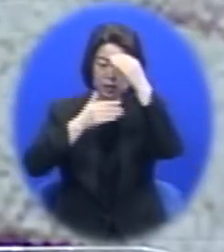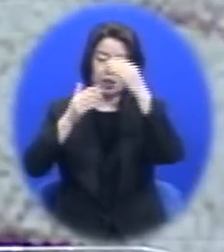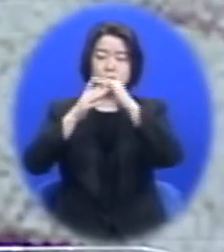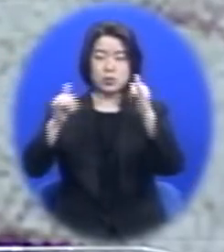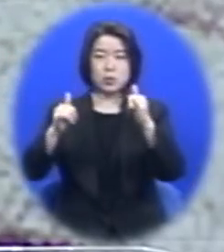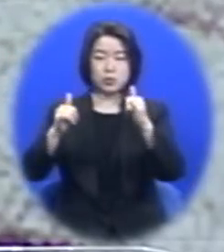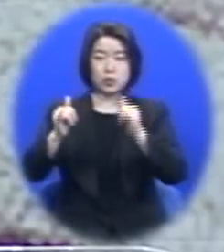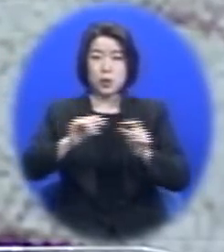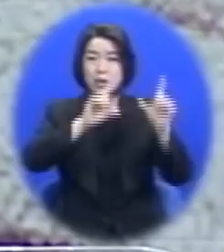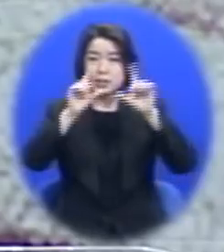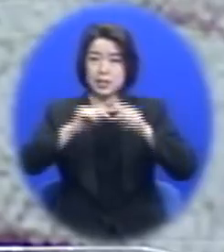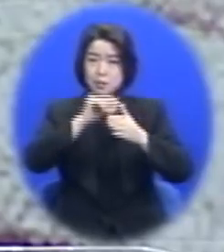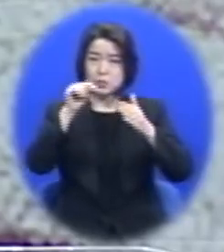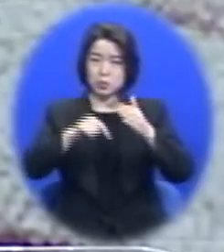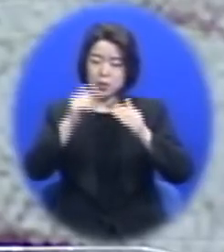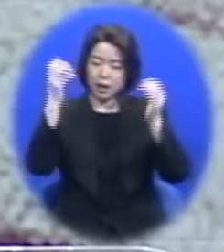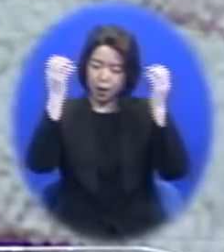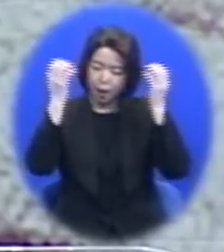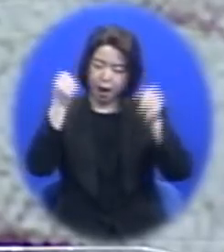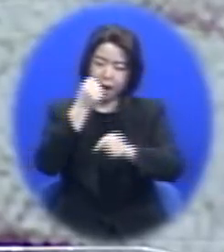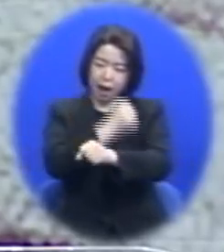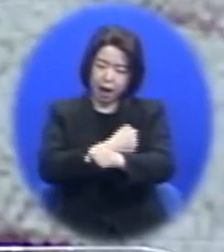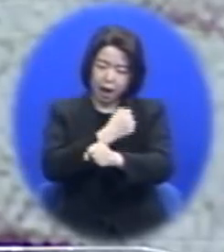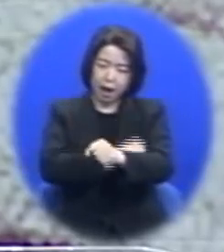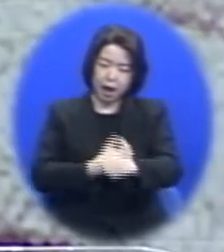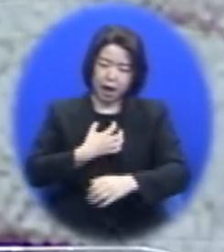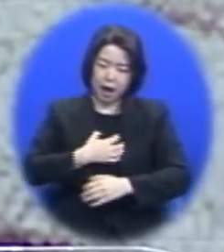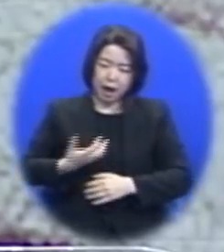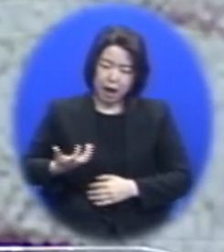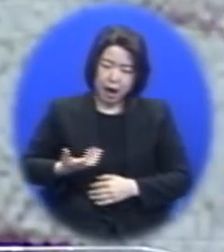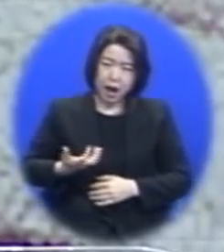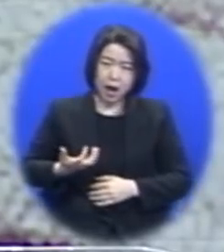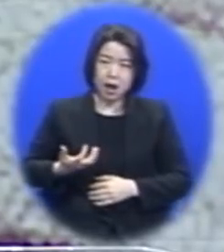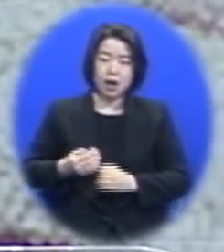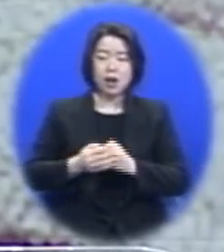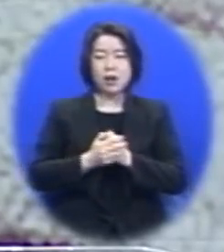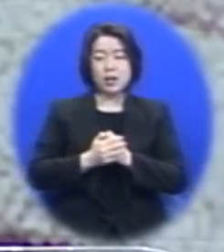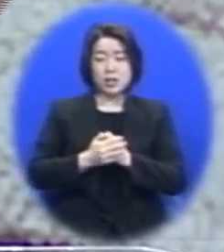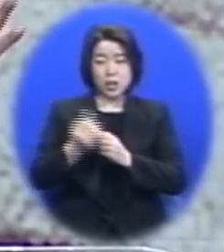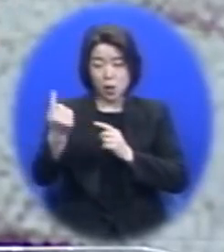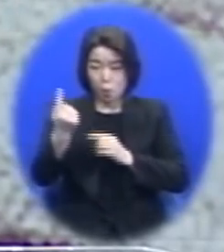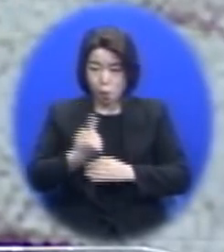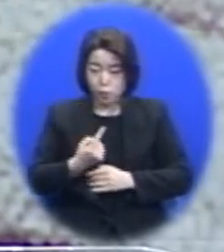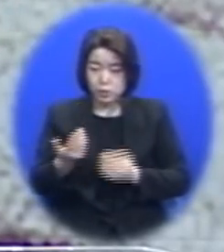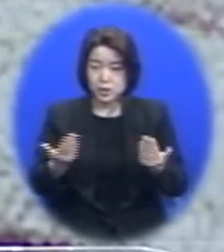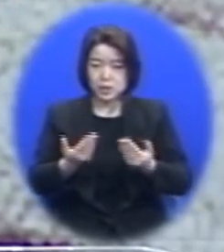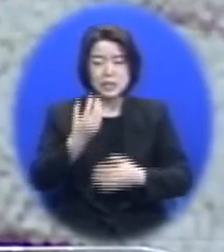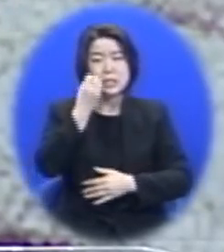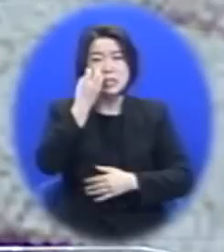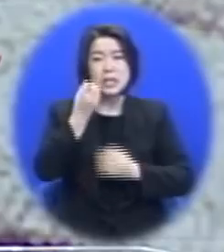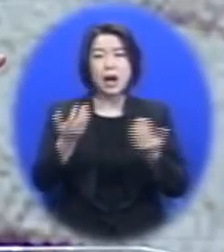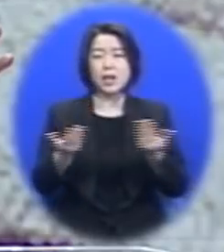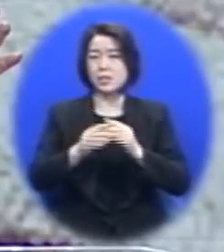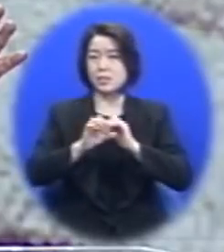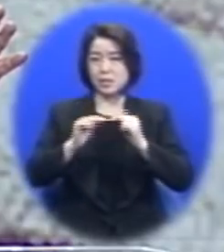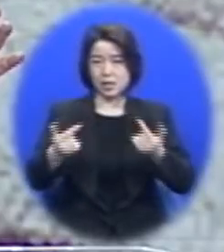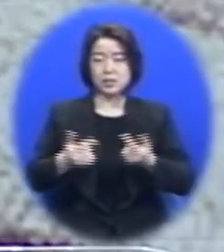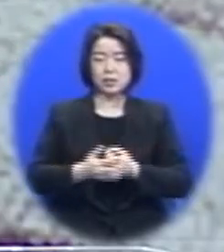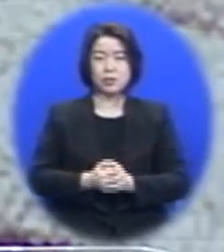삶 속에 시련이 오고 또 고통이 오고 나니 오고 하는 일이 그건 이상한 일이 아닙니다